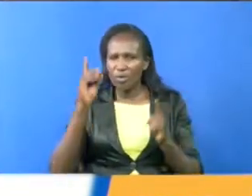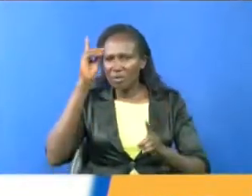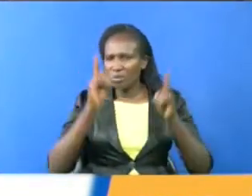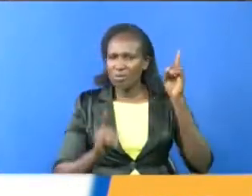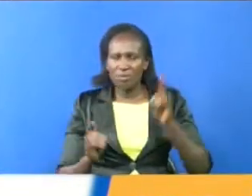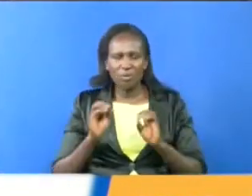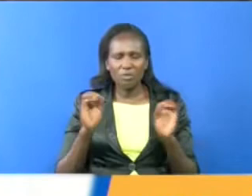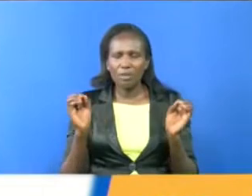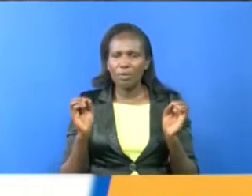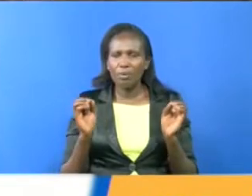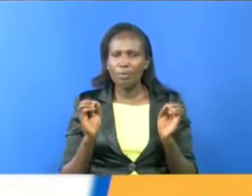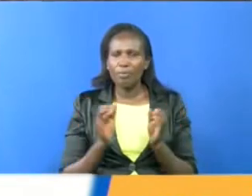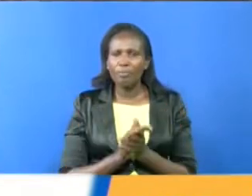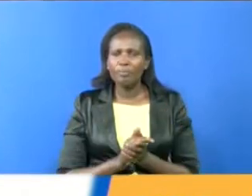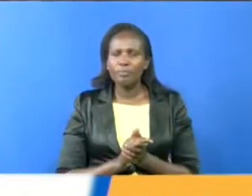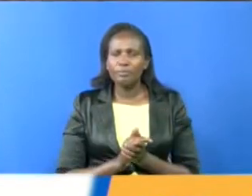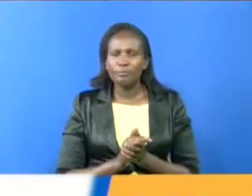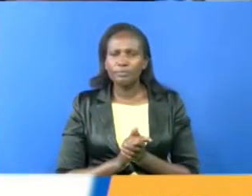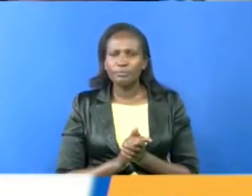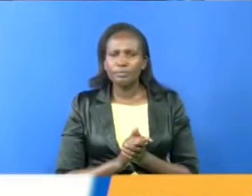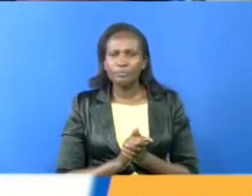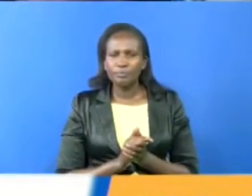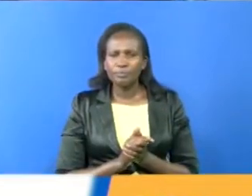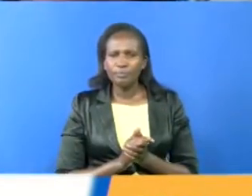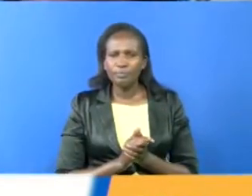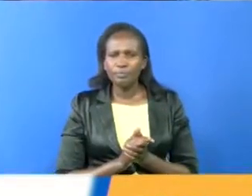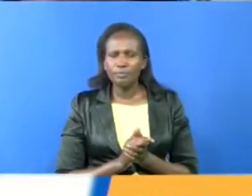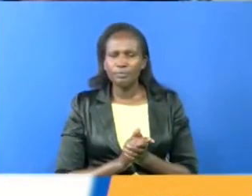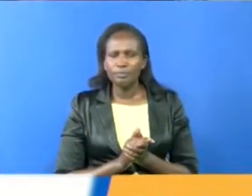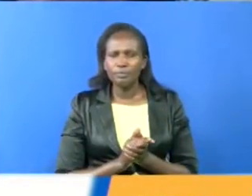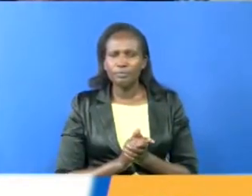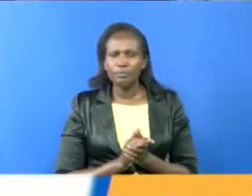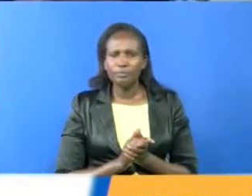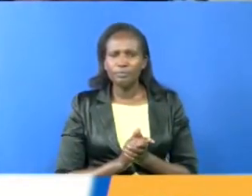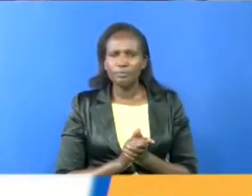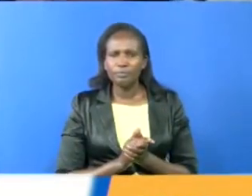Nikiripotia MBCI Weekendi, mie ni Ruth Chege.